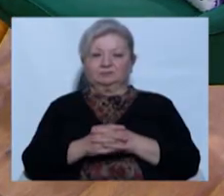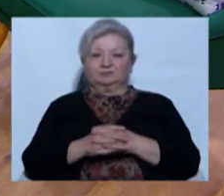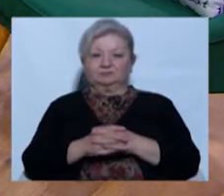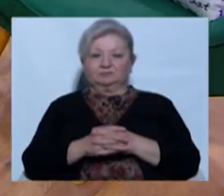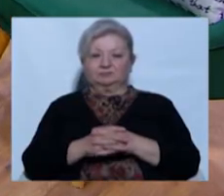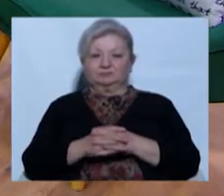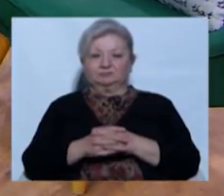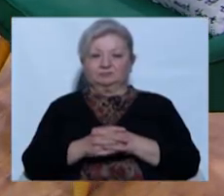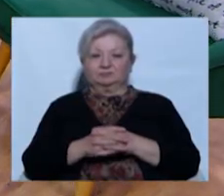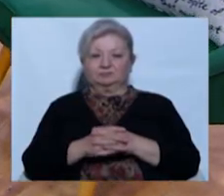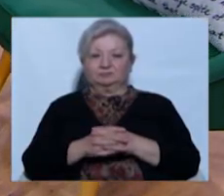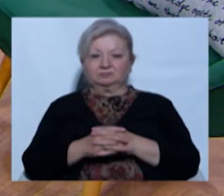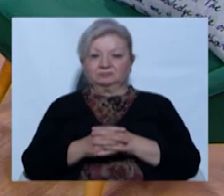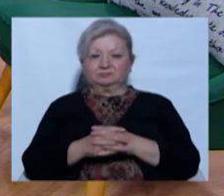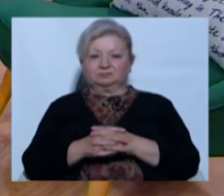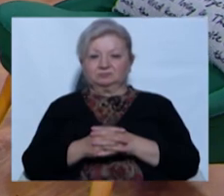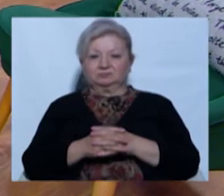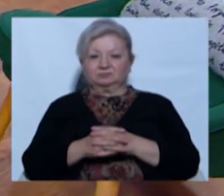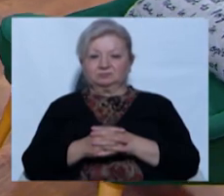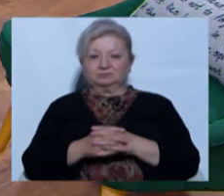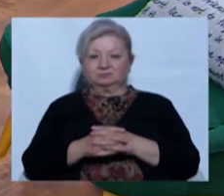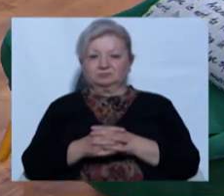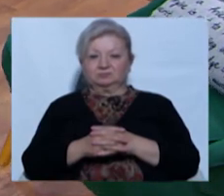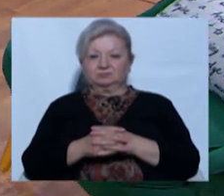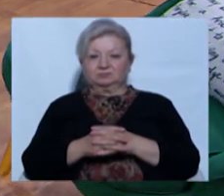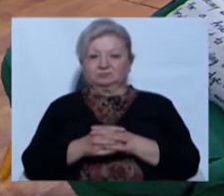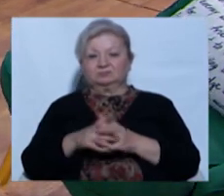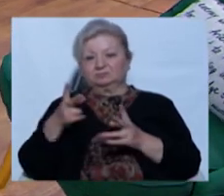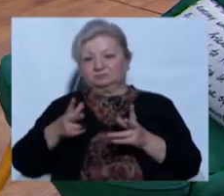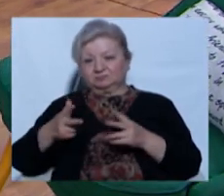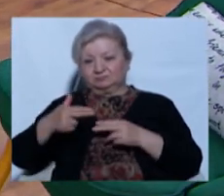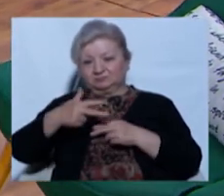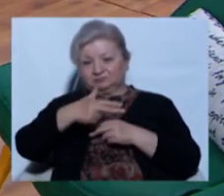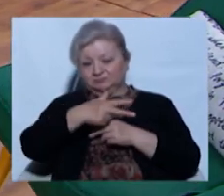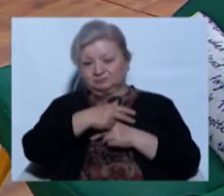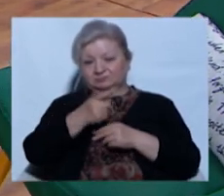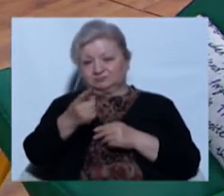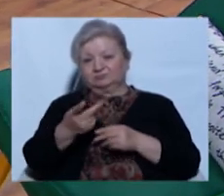და უცებ გამოვჭრი ახლა და მივიღებ ჩემ პატარა